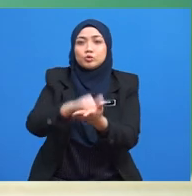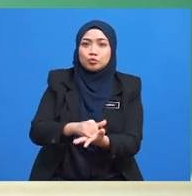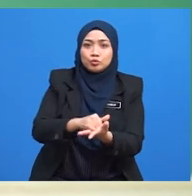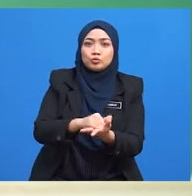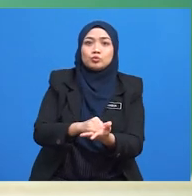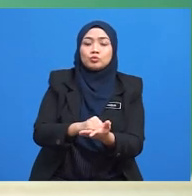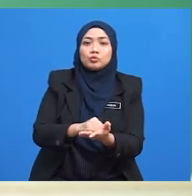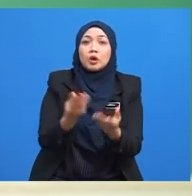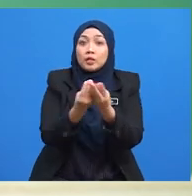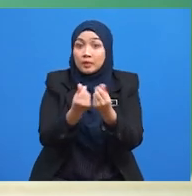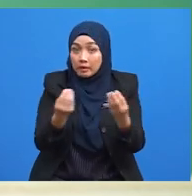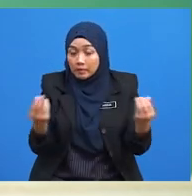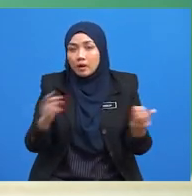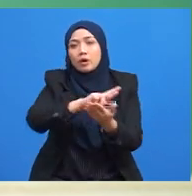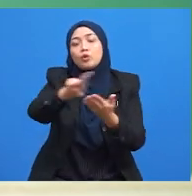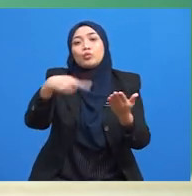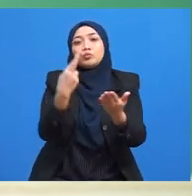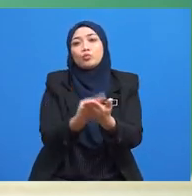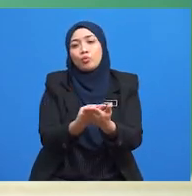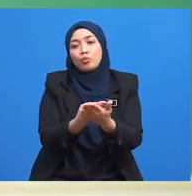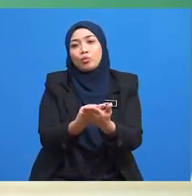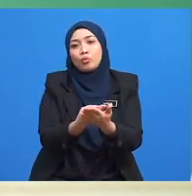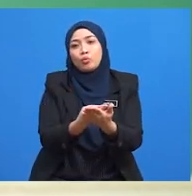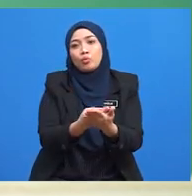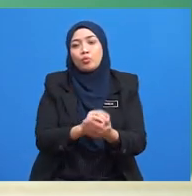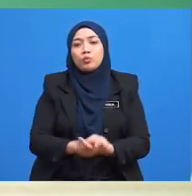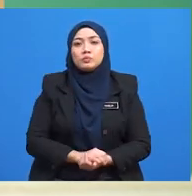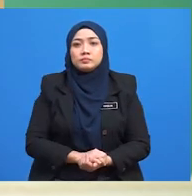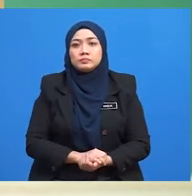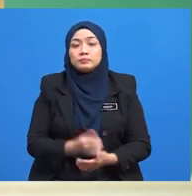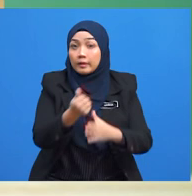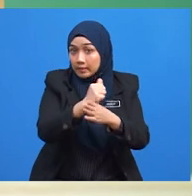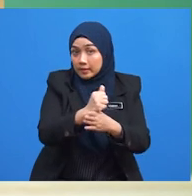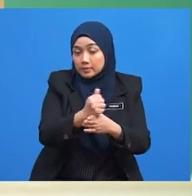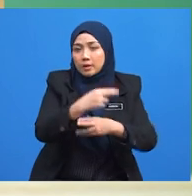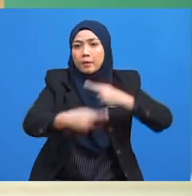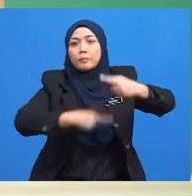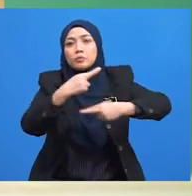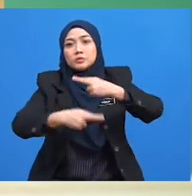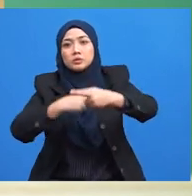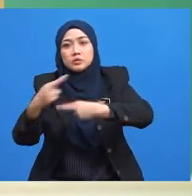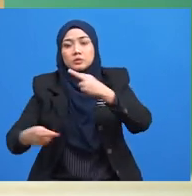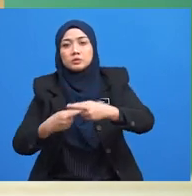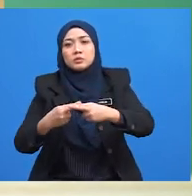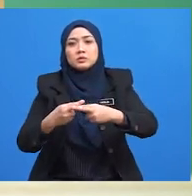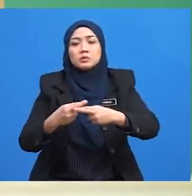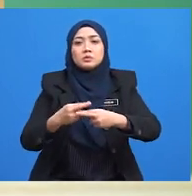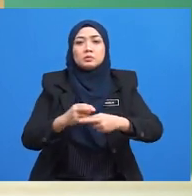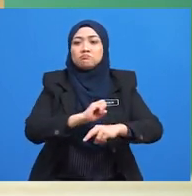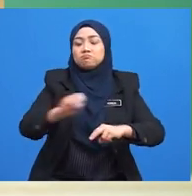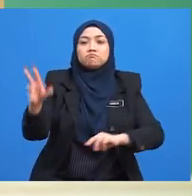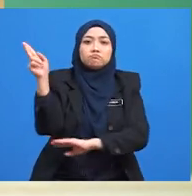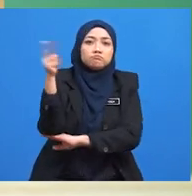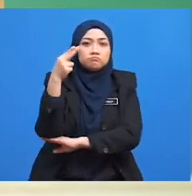berlaku disebabkan manusia. Antaranya, proses penyahutanan melalui